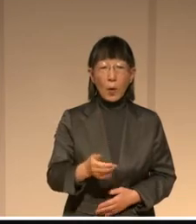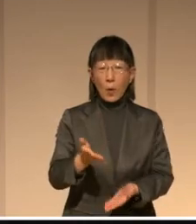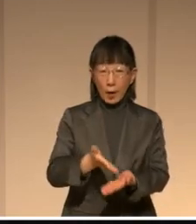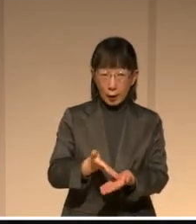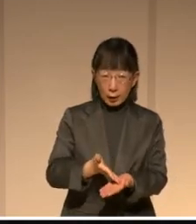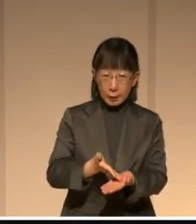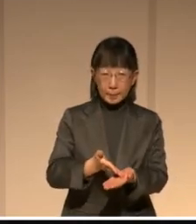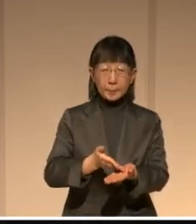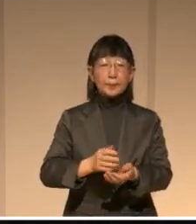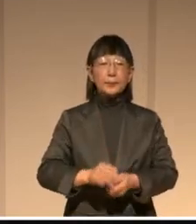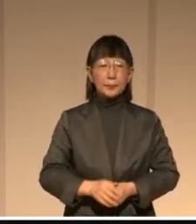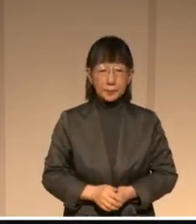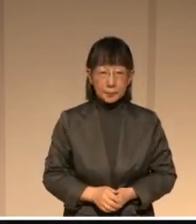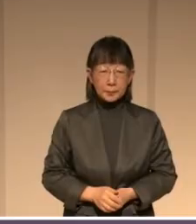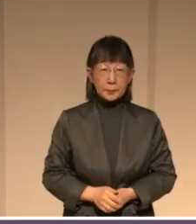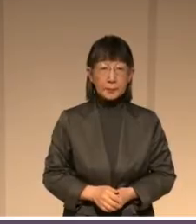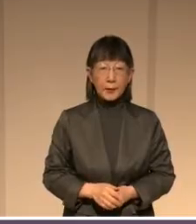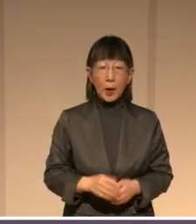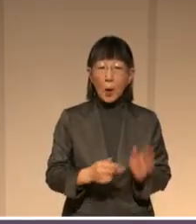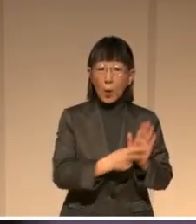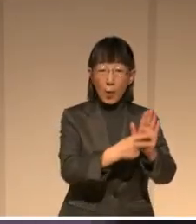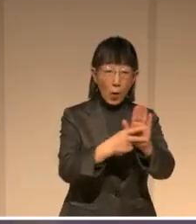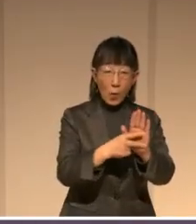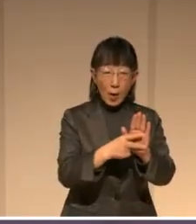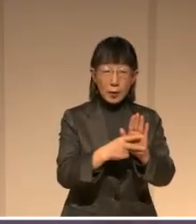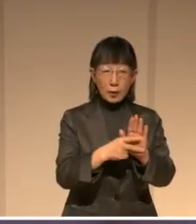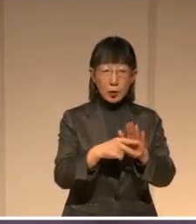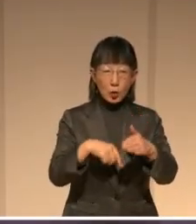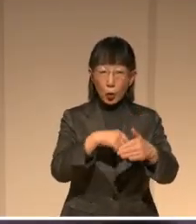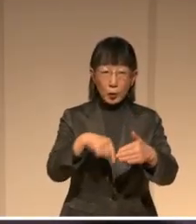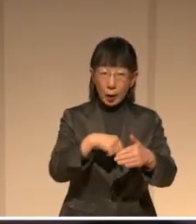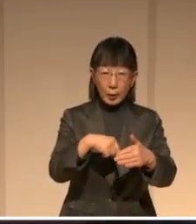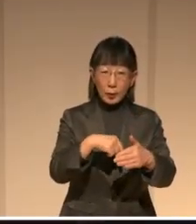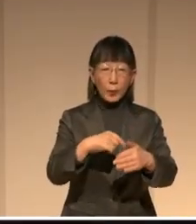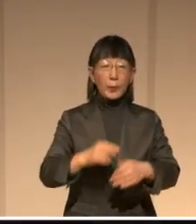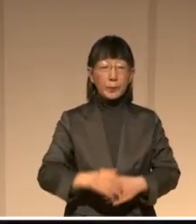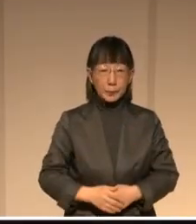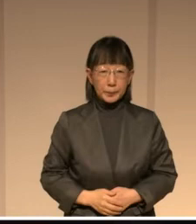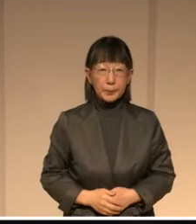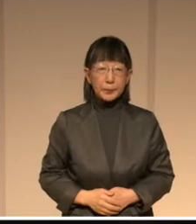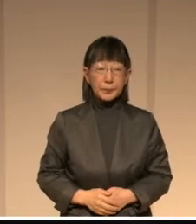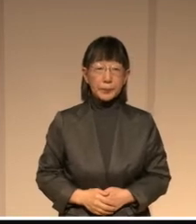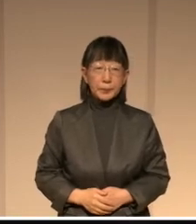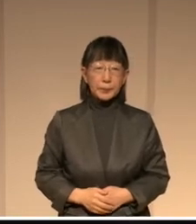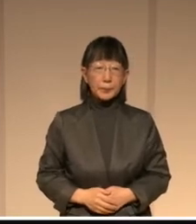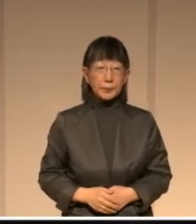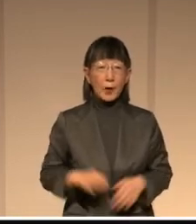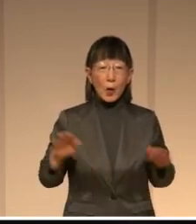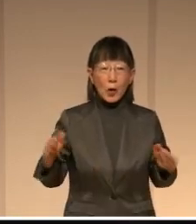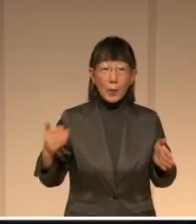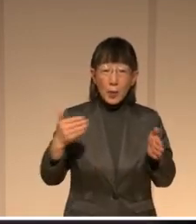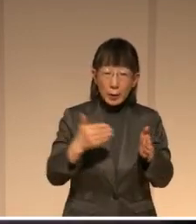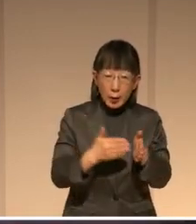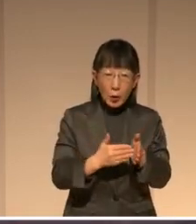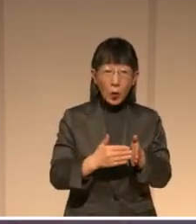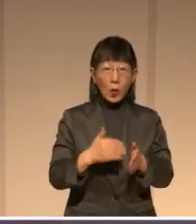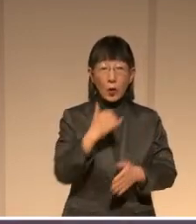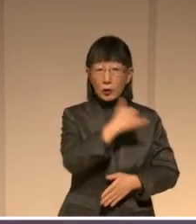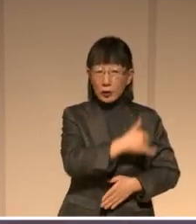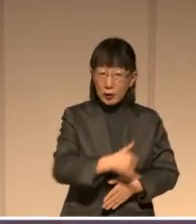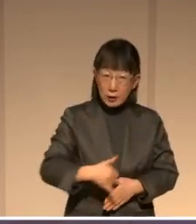たperforma ラガー恐るの段数を撮らせていただきましてあの今までの人生をこう追って